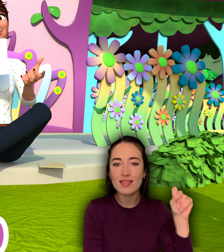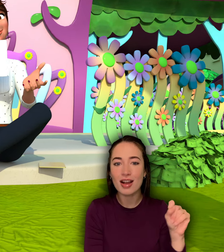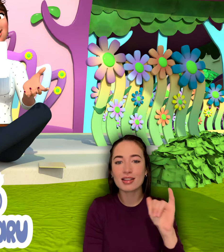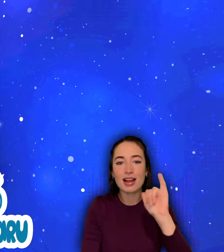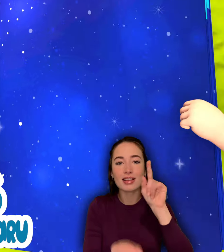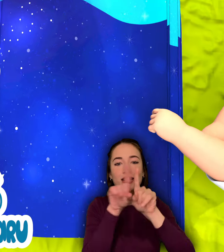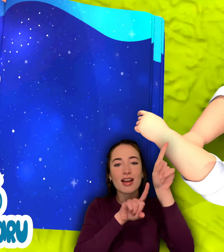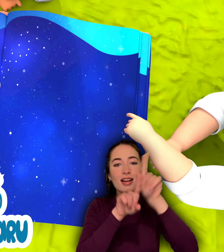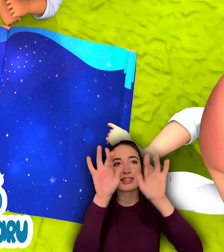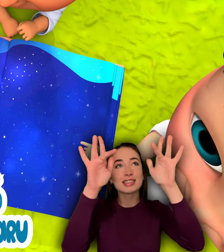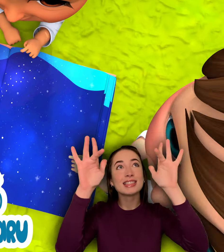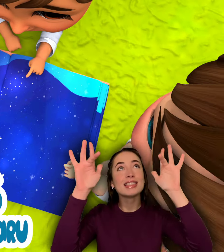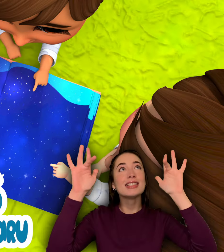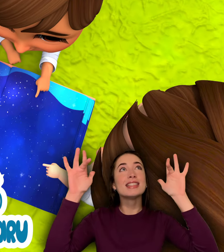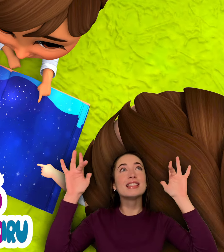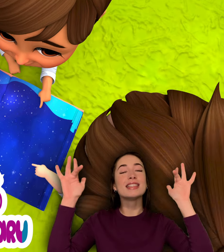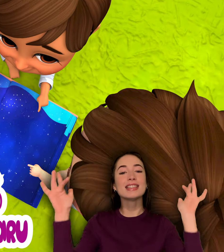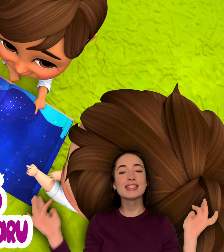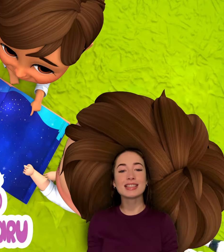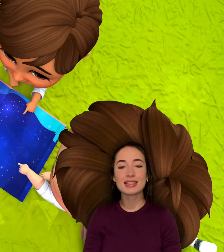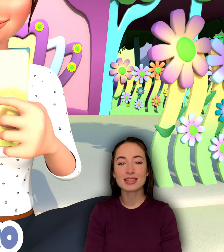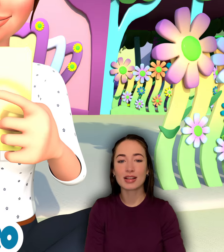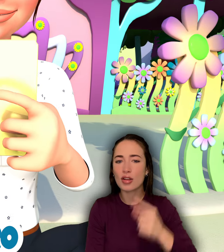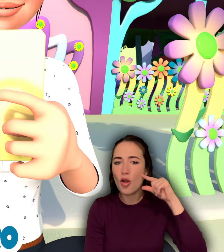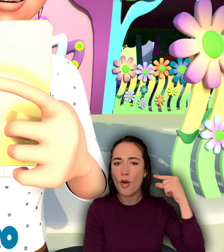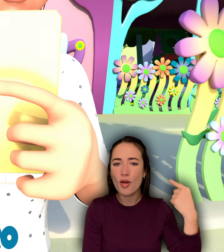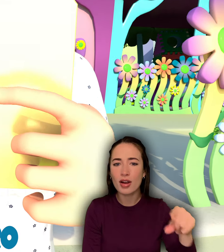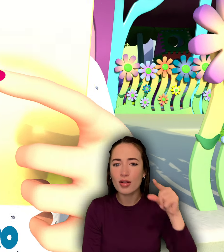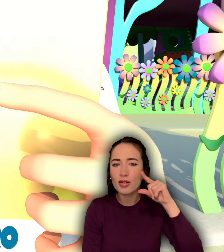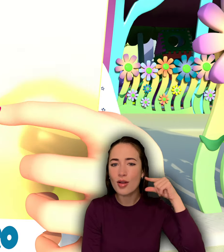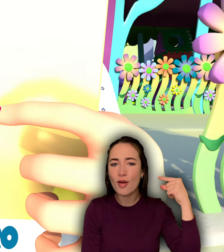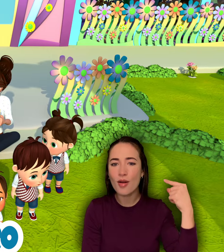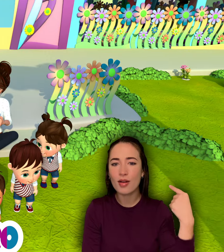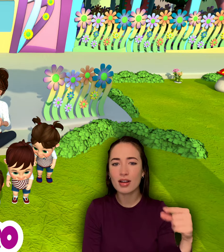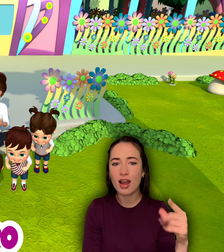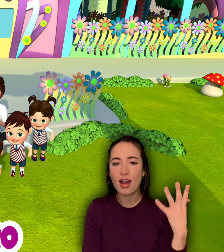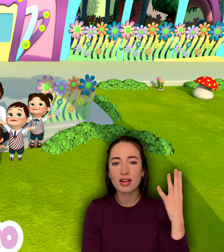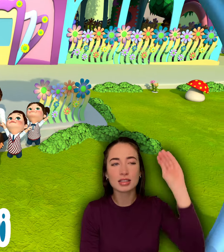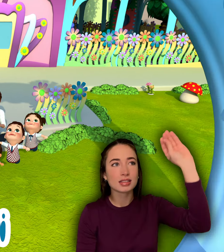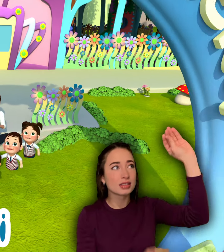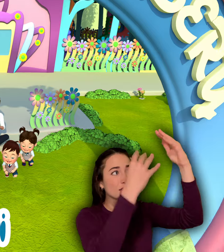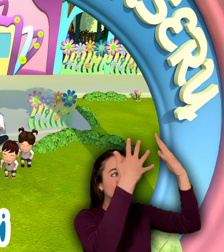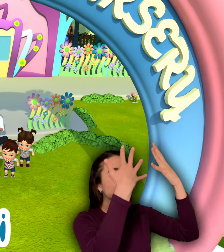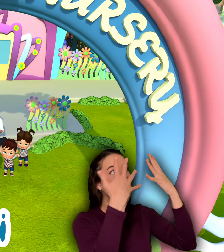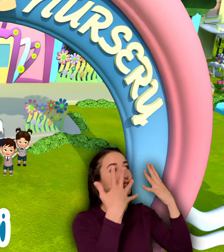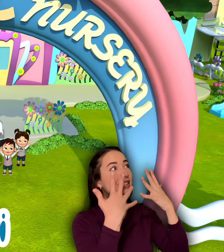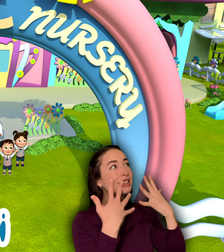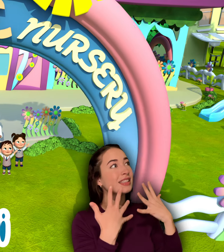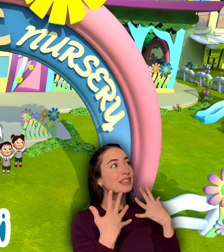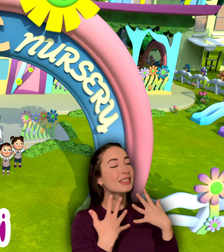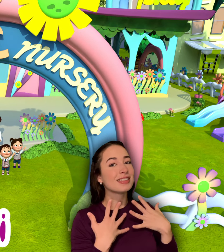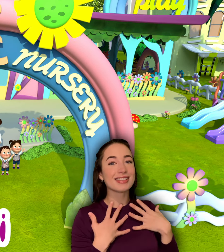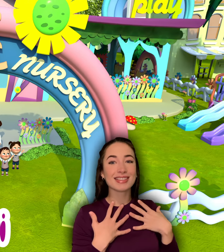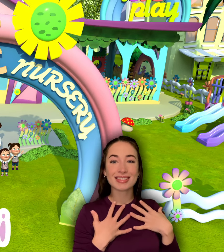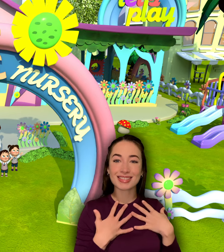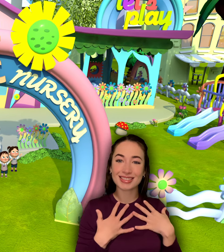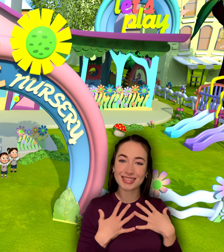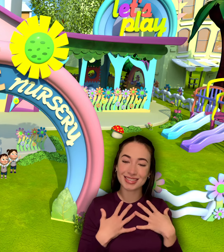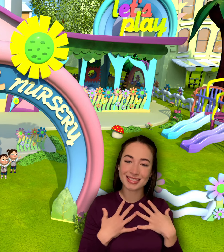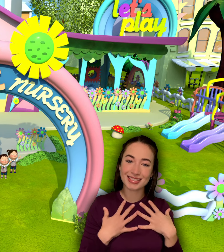黄の星が光る黄黄色このよう